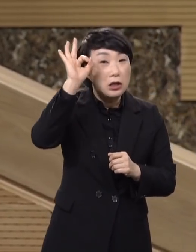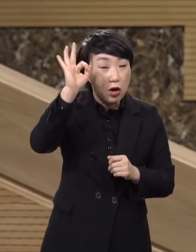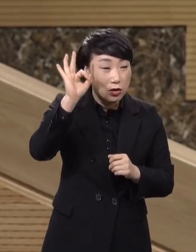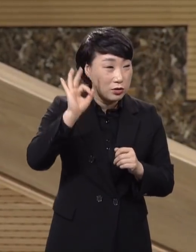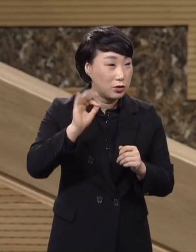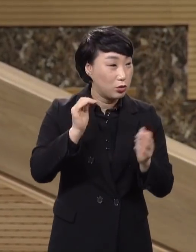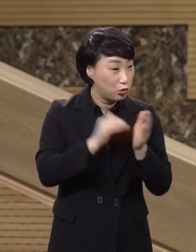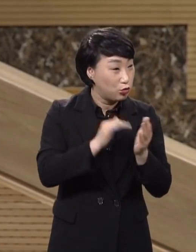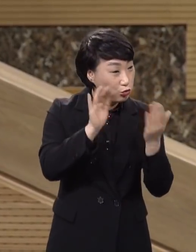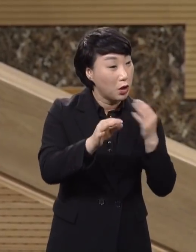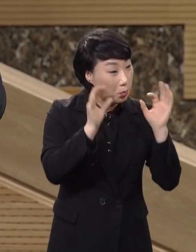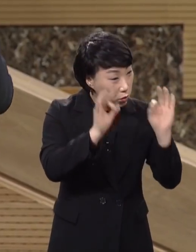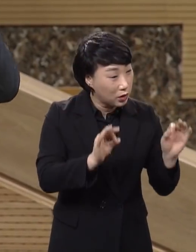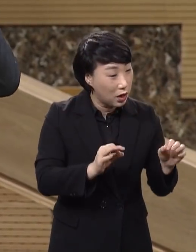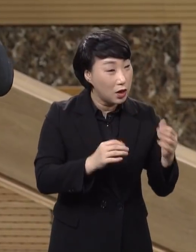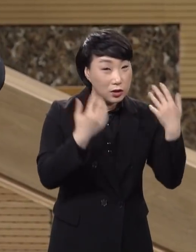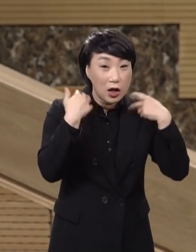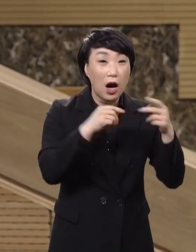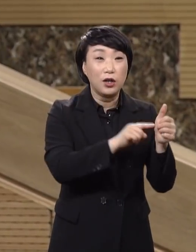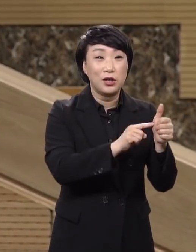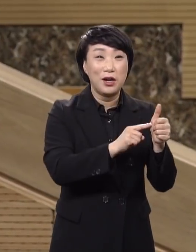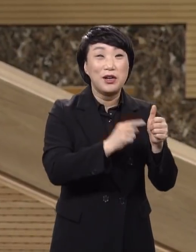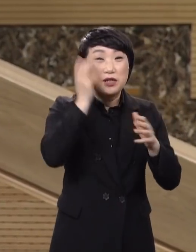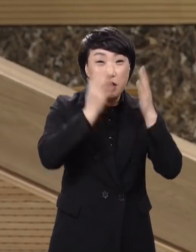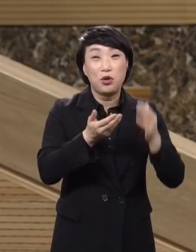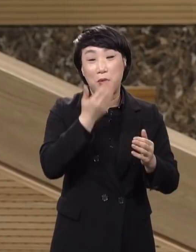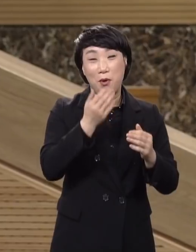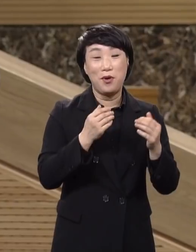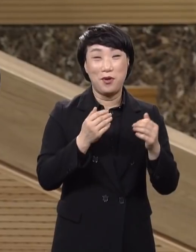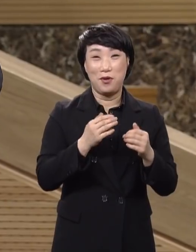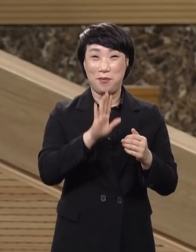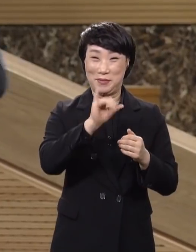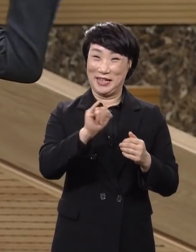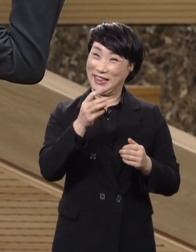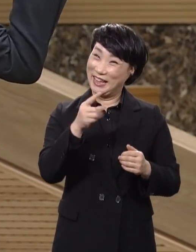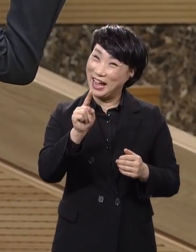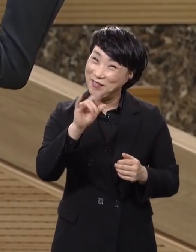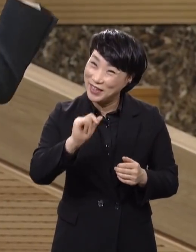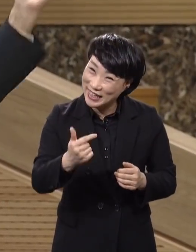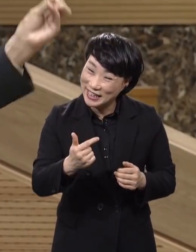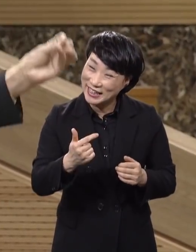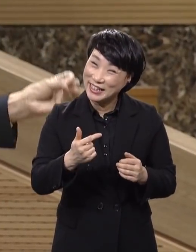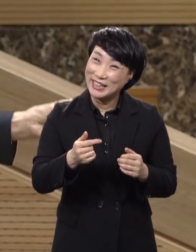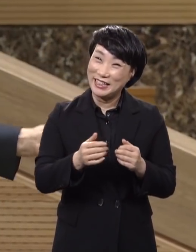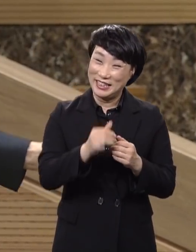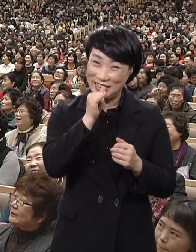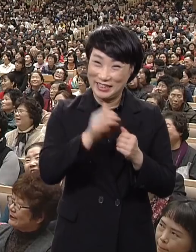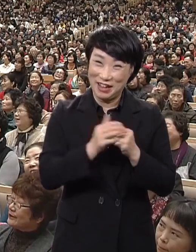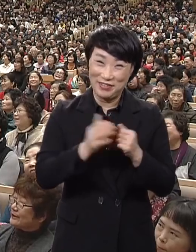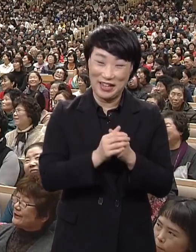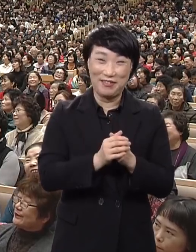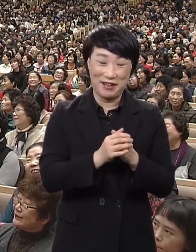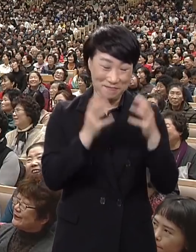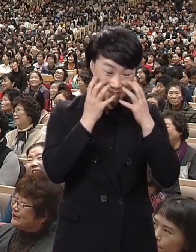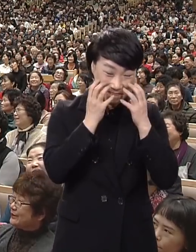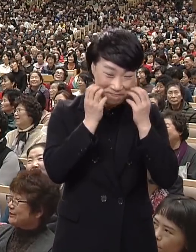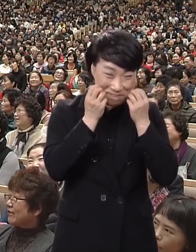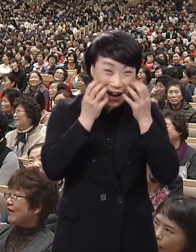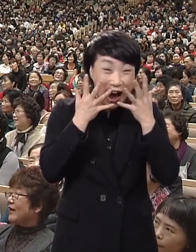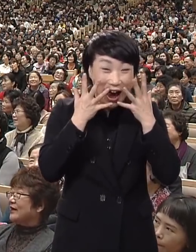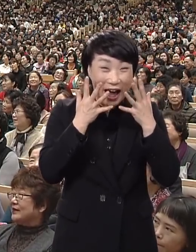살이 피둥피둥하니 채소를 먹어서 비타민이 얼마나 탱탱하게 젊은 녀석이 생겼던지